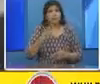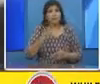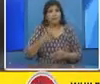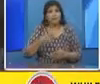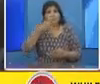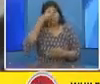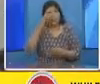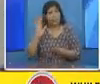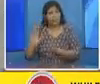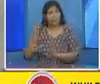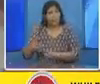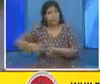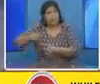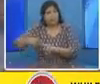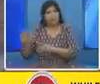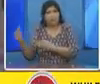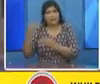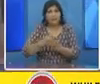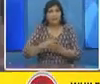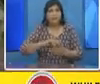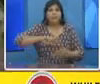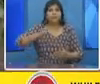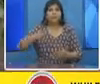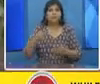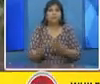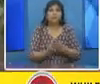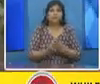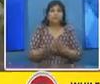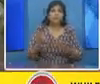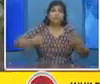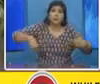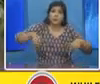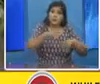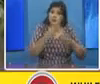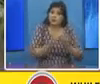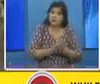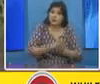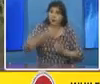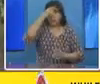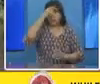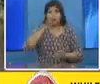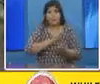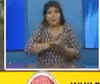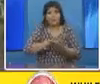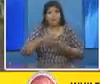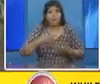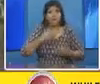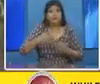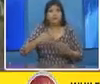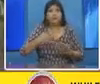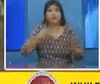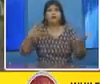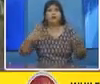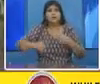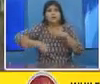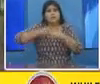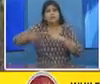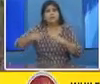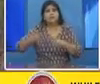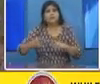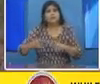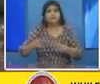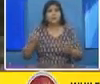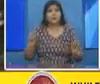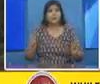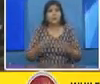बड़े संकट आते गए, वहीं सभी बाधाओं को दूर करते हुए अनेकों सृजन